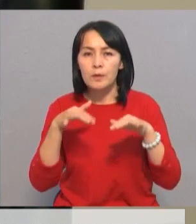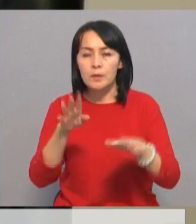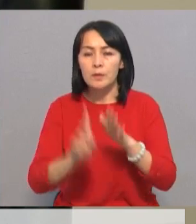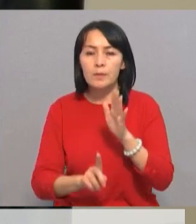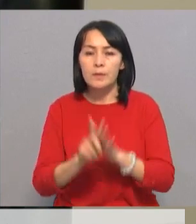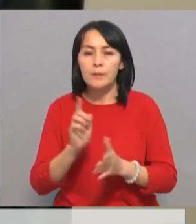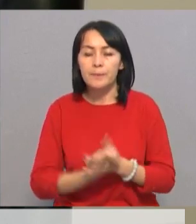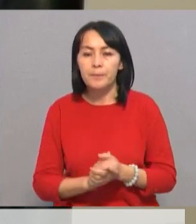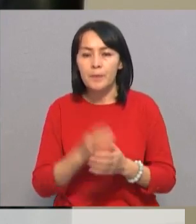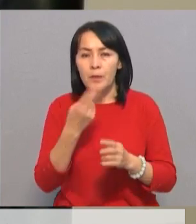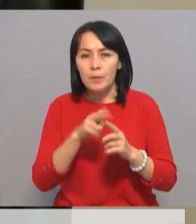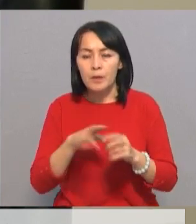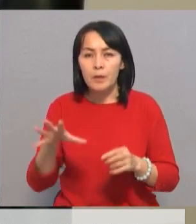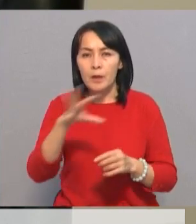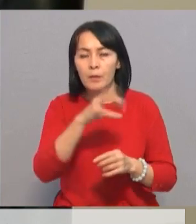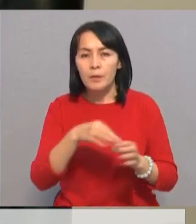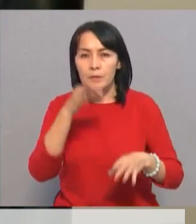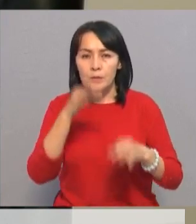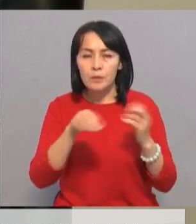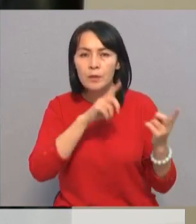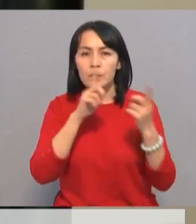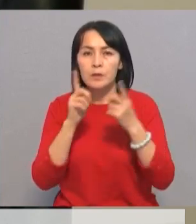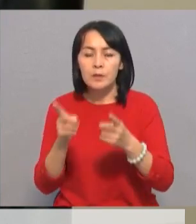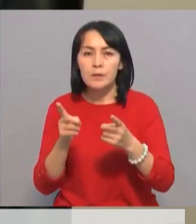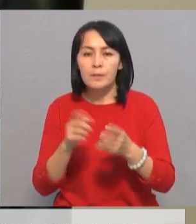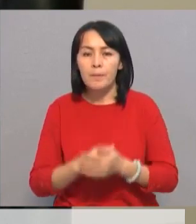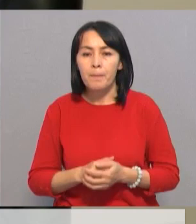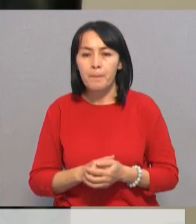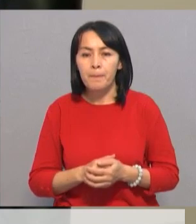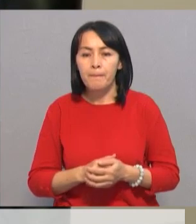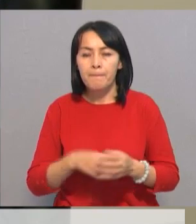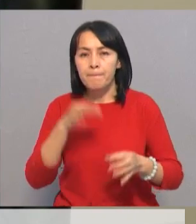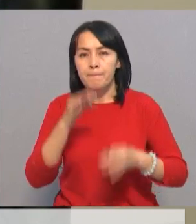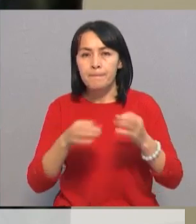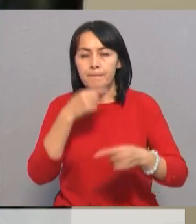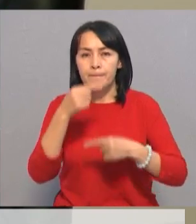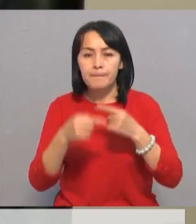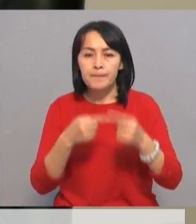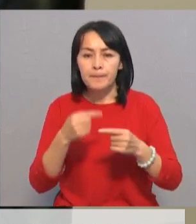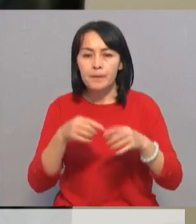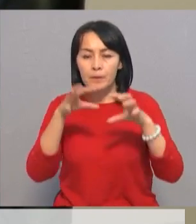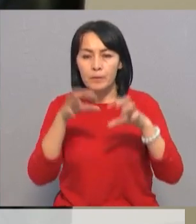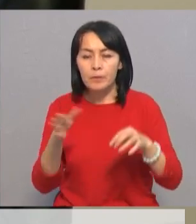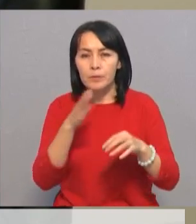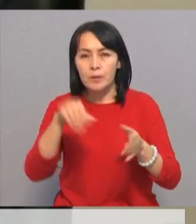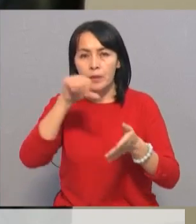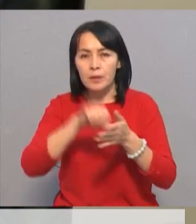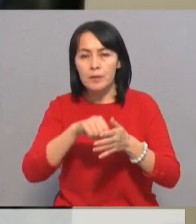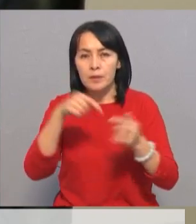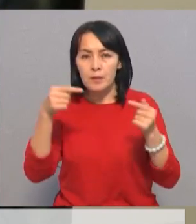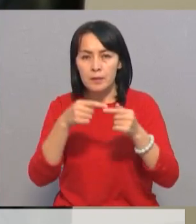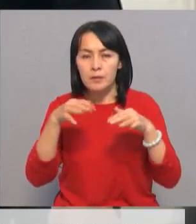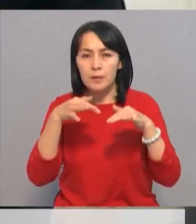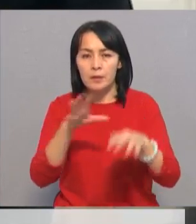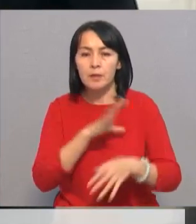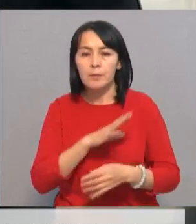қозғалған. Бұлардың барлығы сотқа жеткізіліп, сот арқылы құқық бұзушыларға қатысты тиісті шаралар